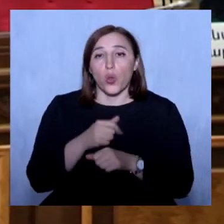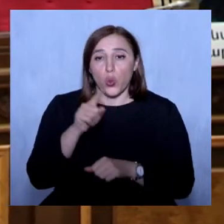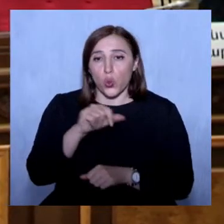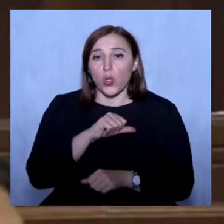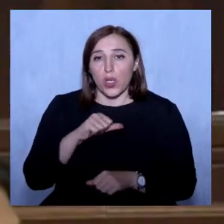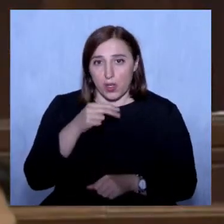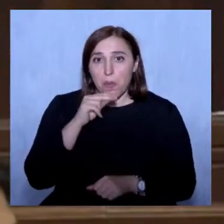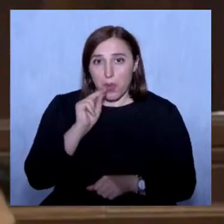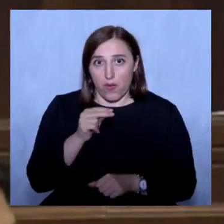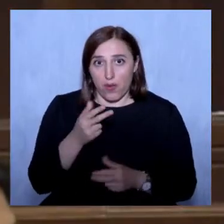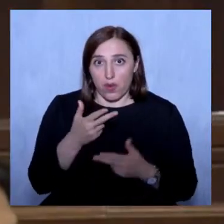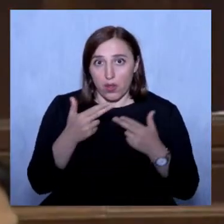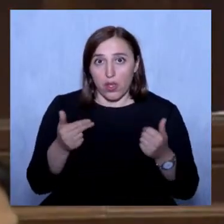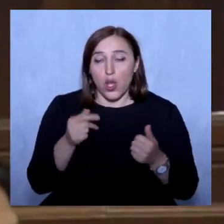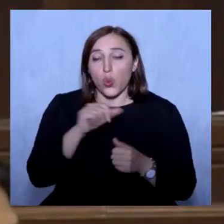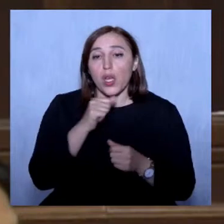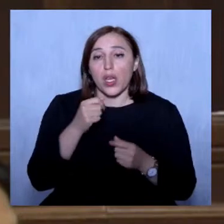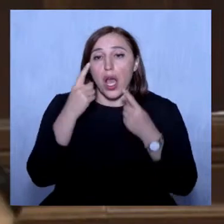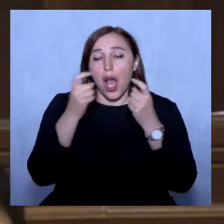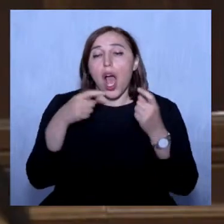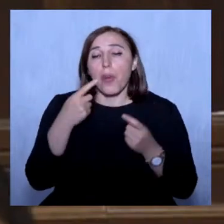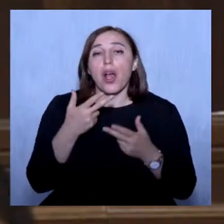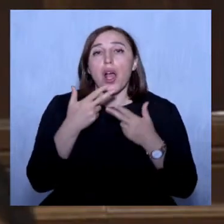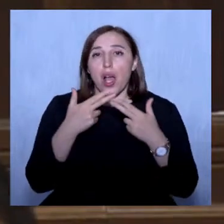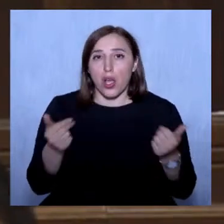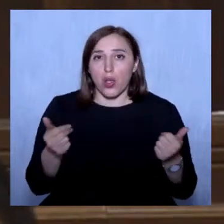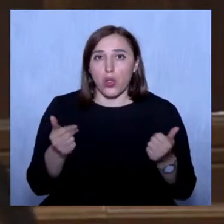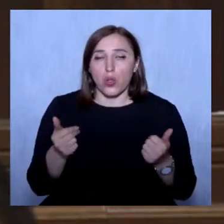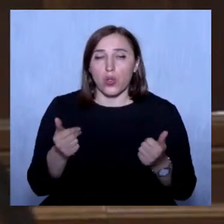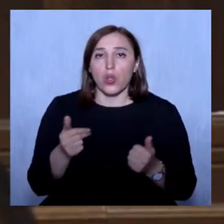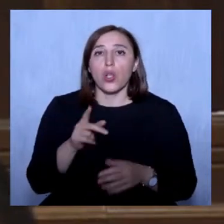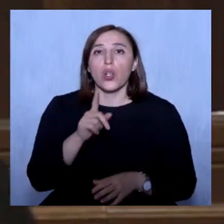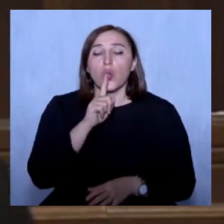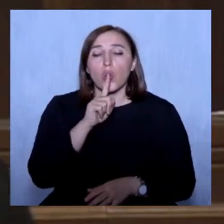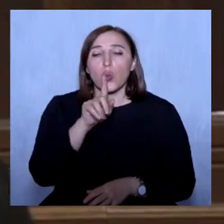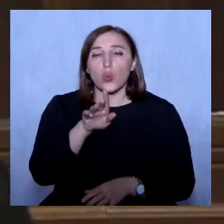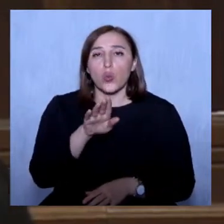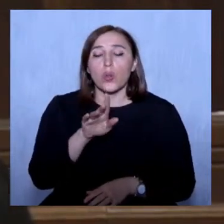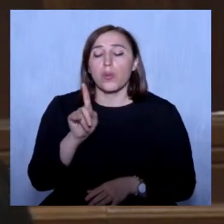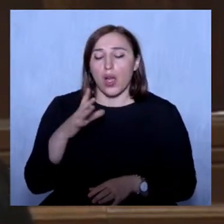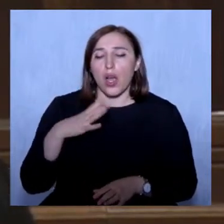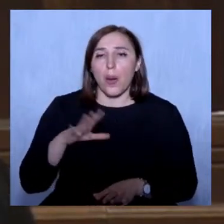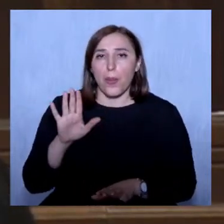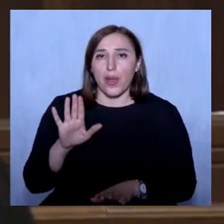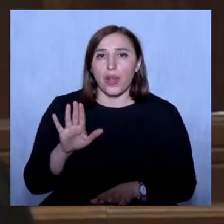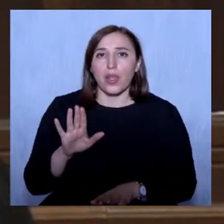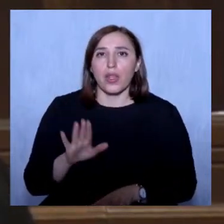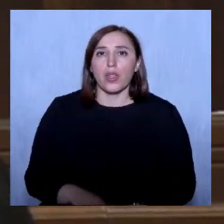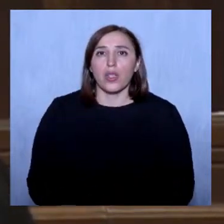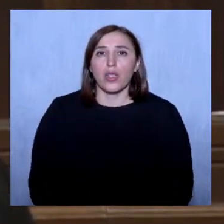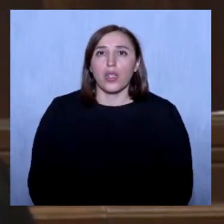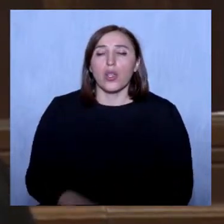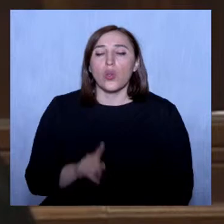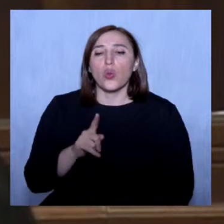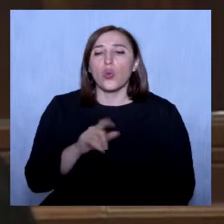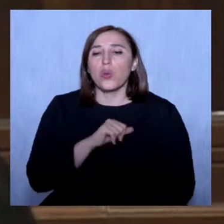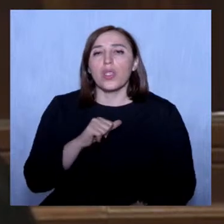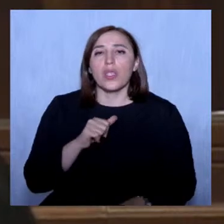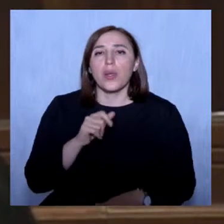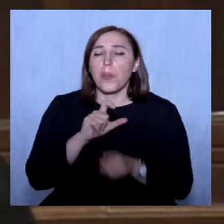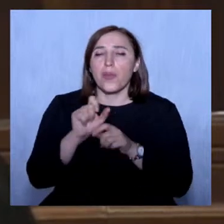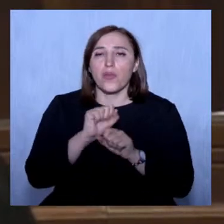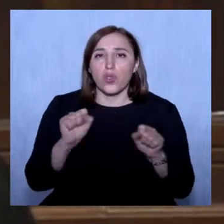մեղավոր ճանաչում եք և դուք հայտարարեցիք, որ այո մեղավոր ճանաչում եք, ամպերեք այո դուք ձեզ մեղավոր ճանաչում եք,